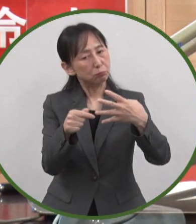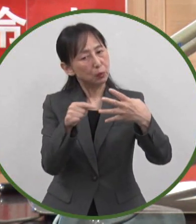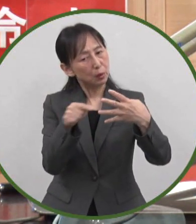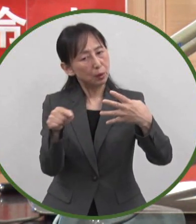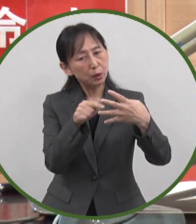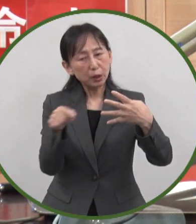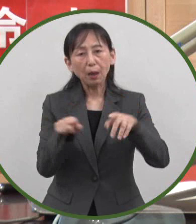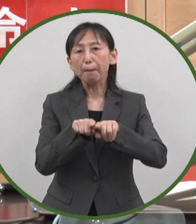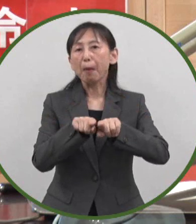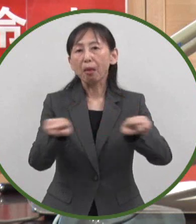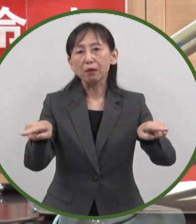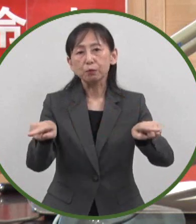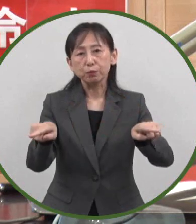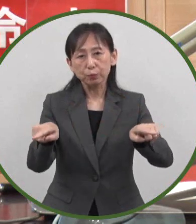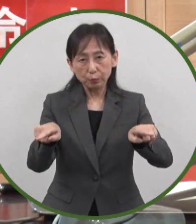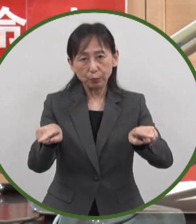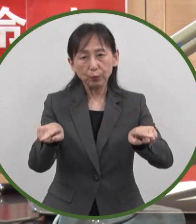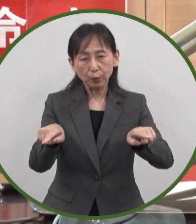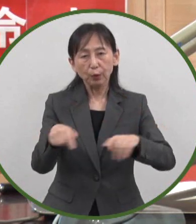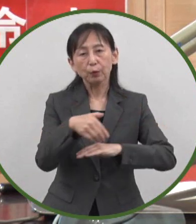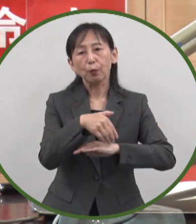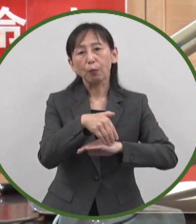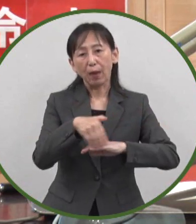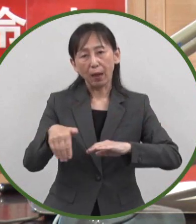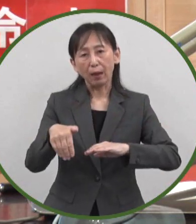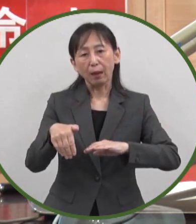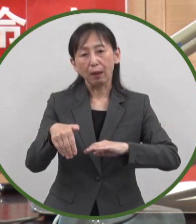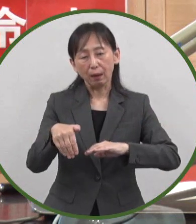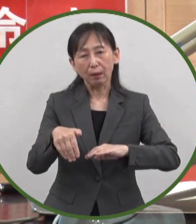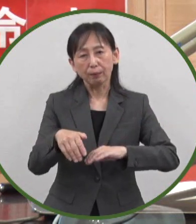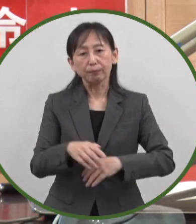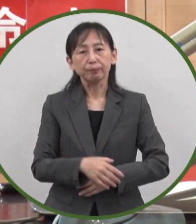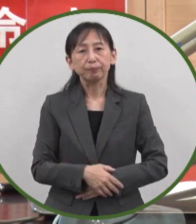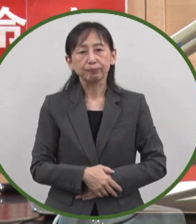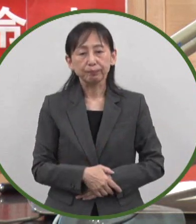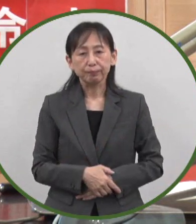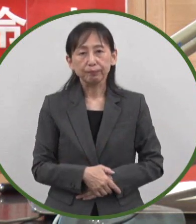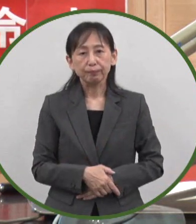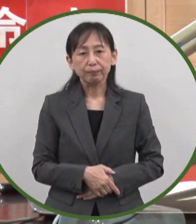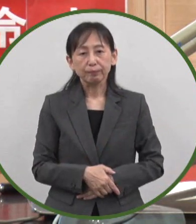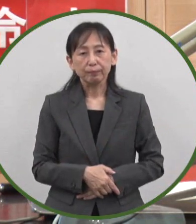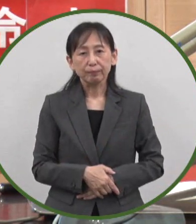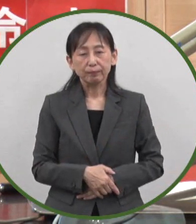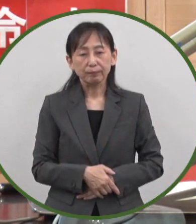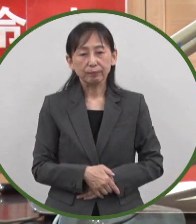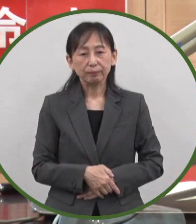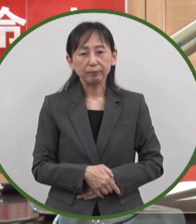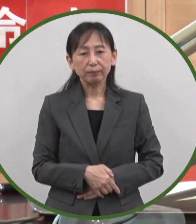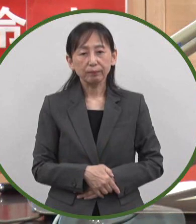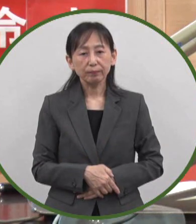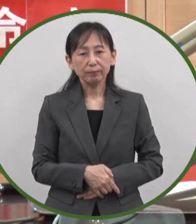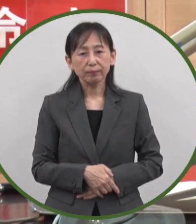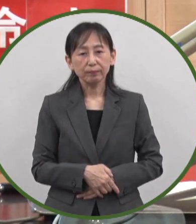令を行うというような最短でですね、ことになるかなと思っています